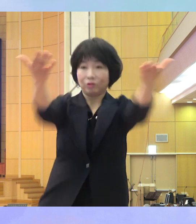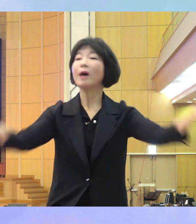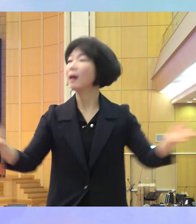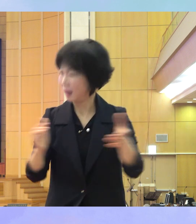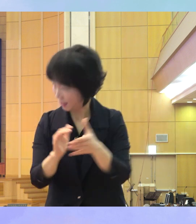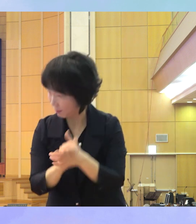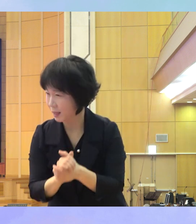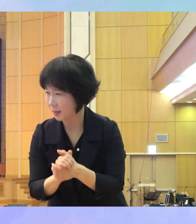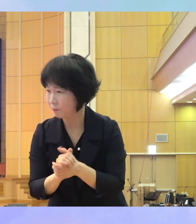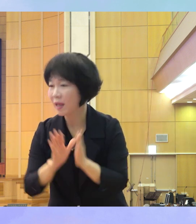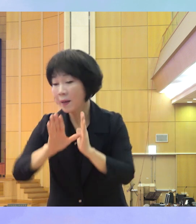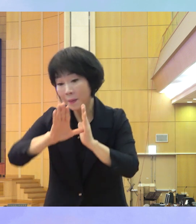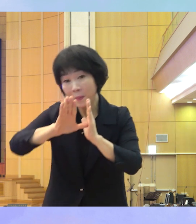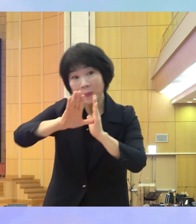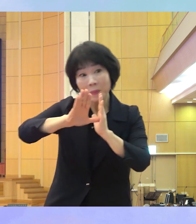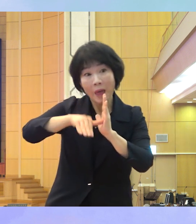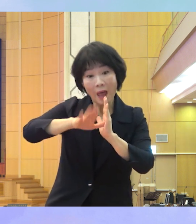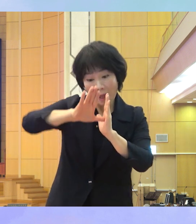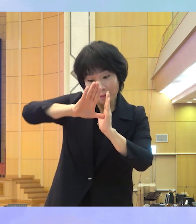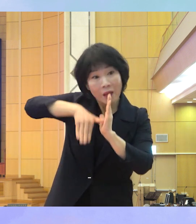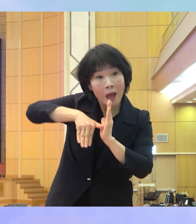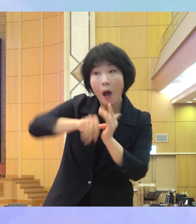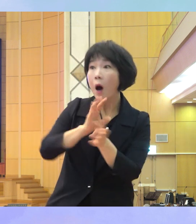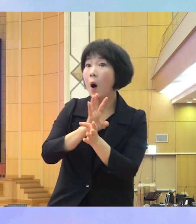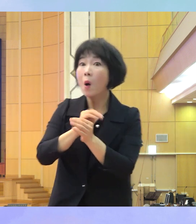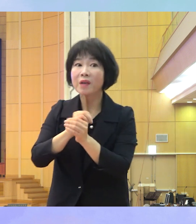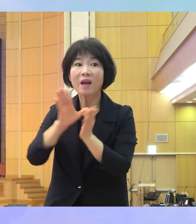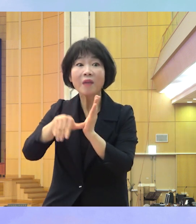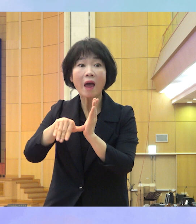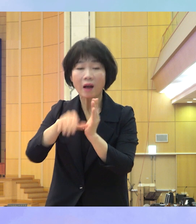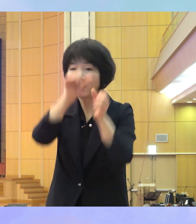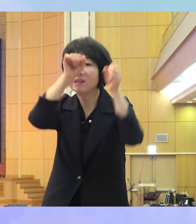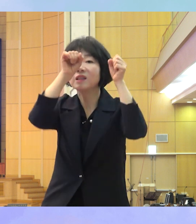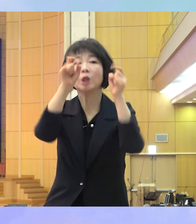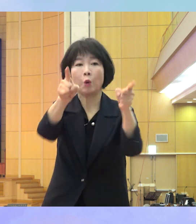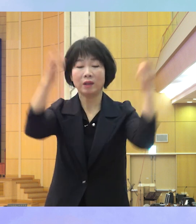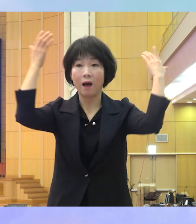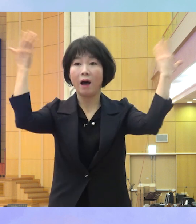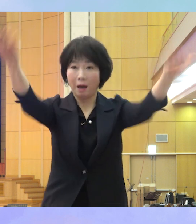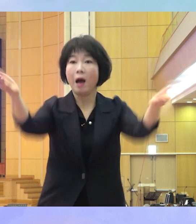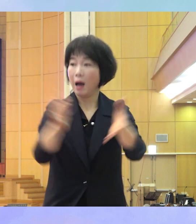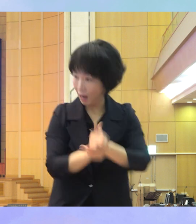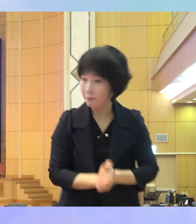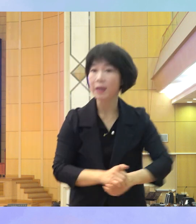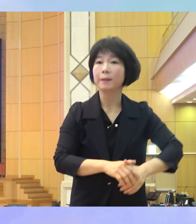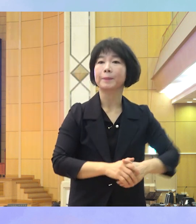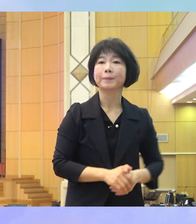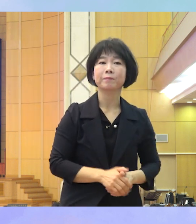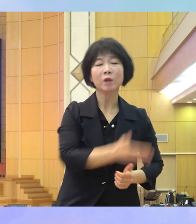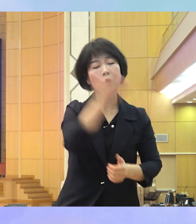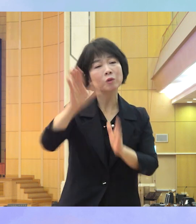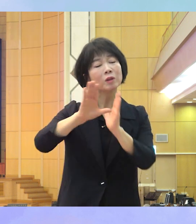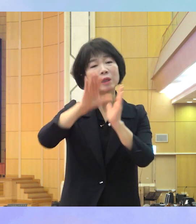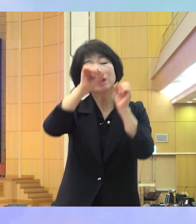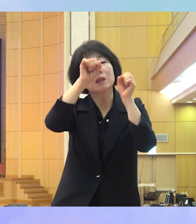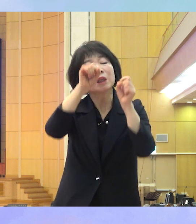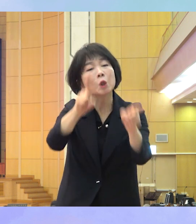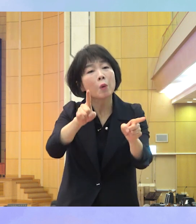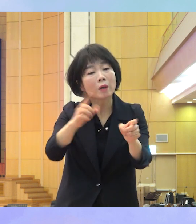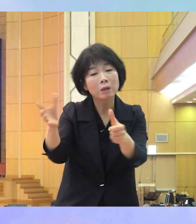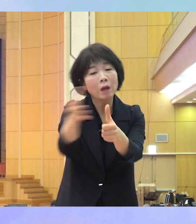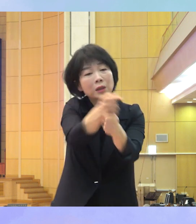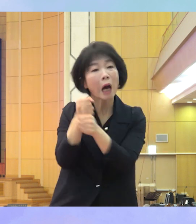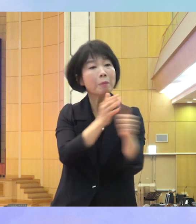하나님이 주시고자 하는 그때가 바로 기회라는 것입니다. 할렐루야. 때를 따라 역사하시는 하나님이란